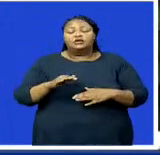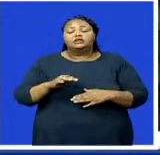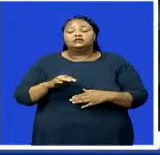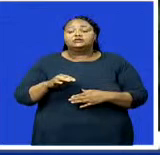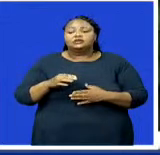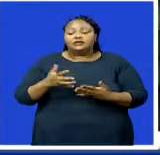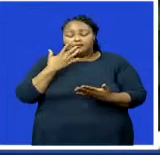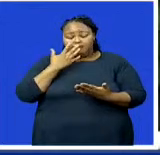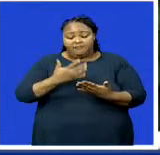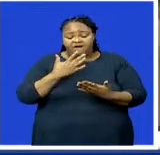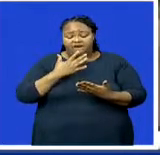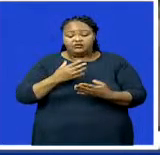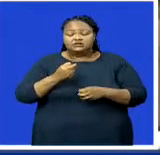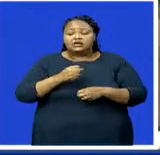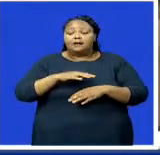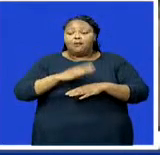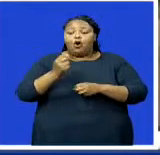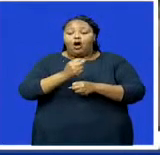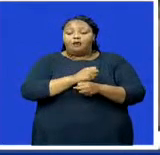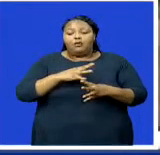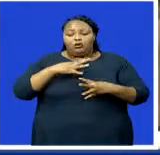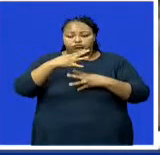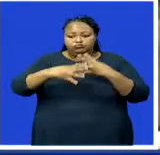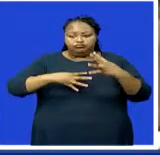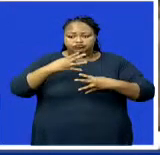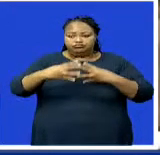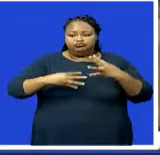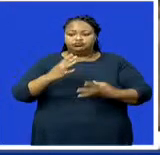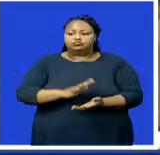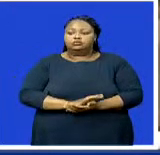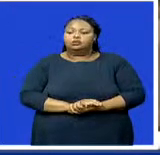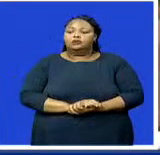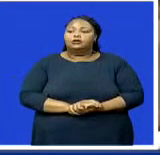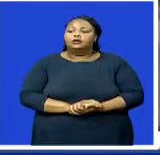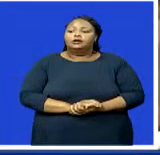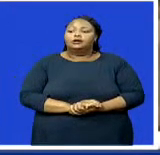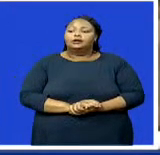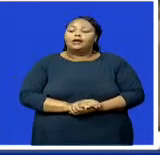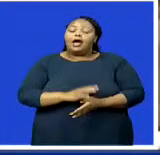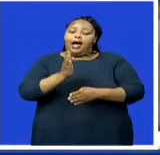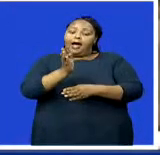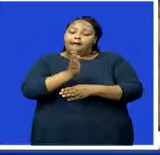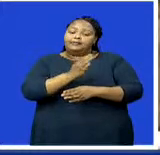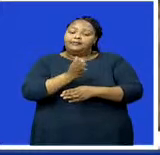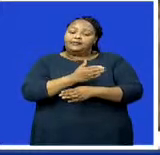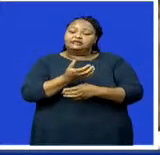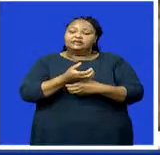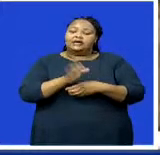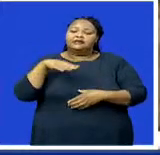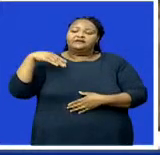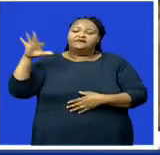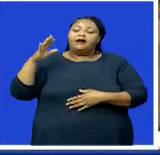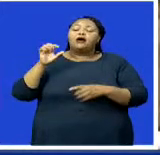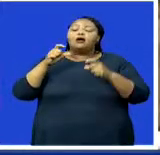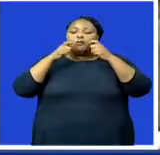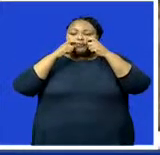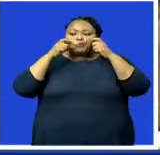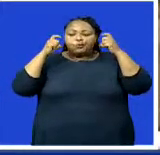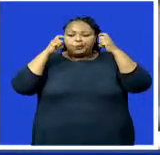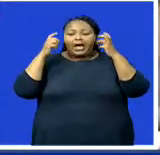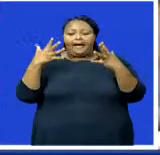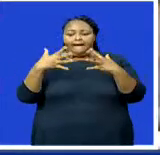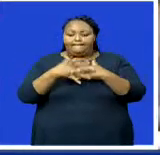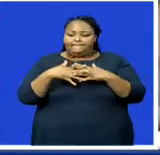kuyo inyeti, libandla lelibuya emahhovisi ebuncusa lelive eMozambique ahlangene nalabafundi labachazela kabanti